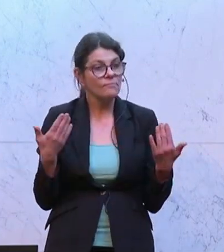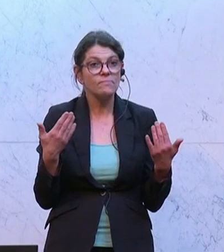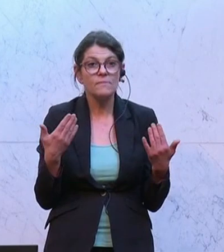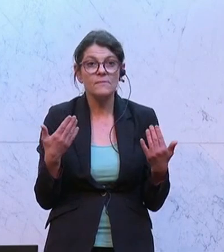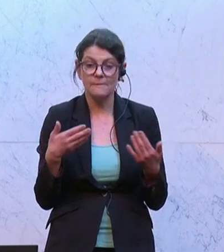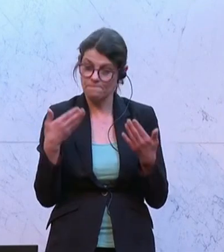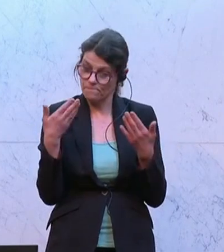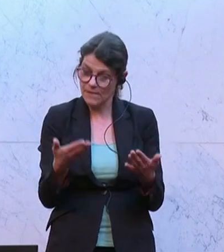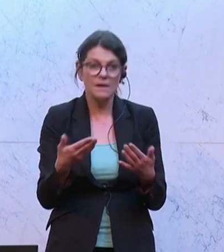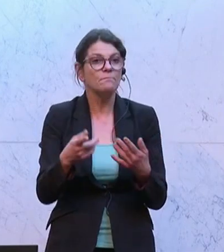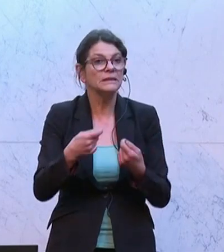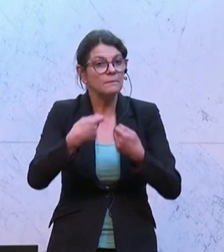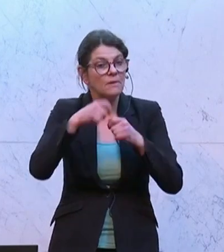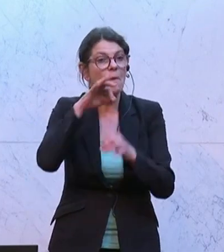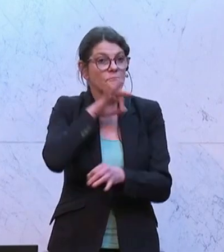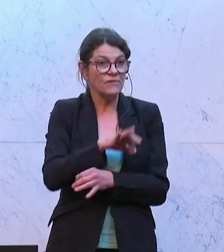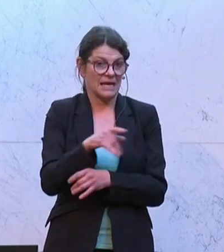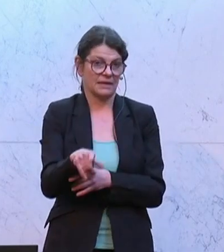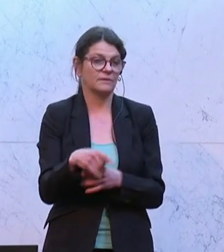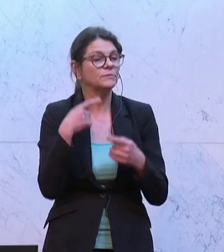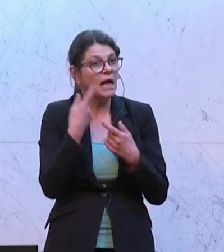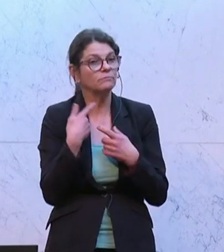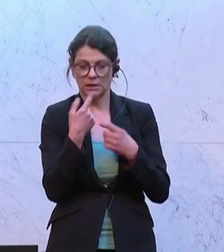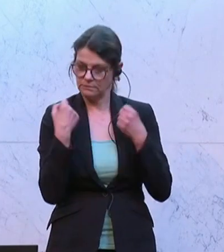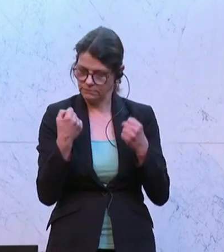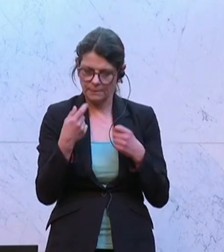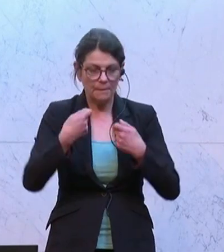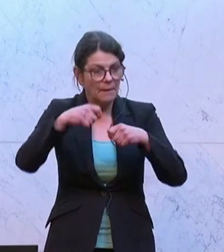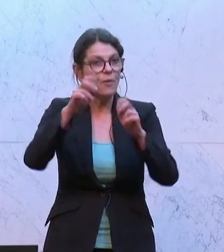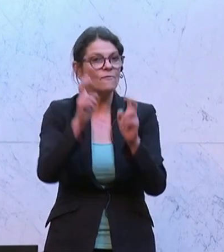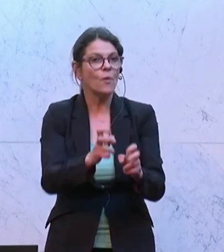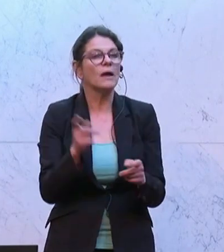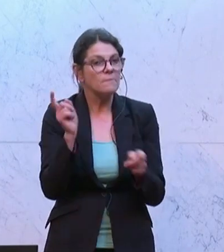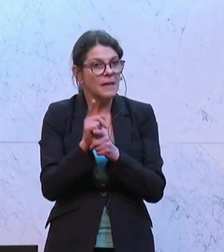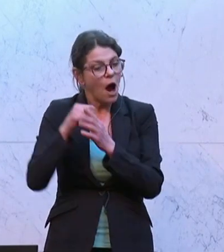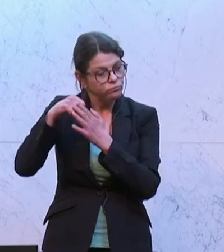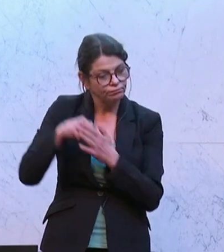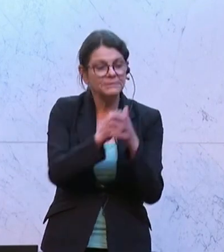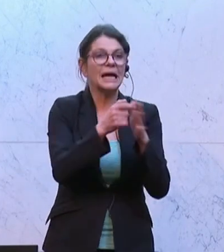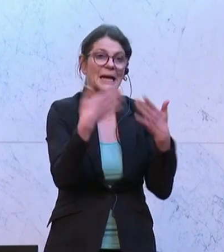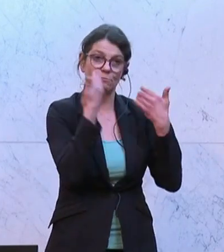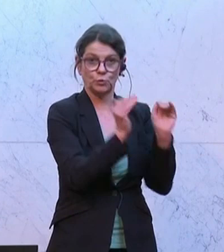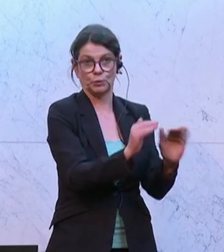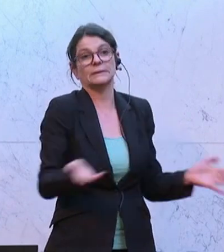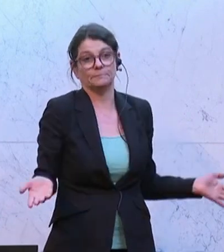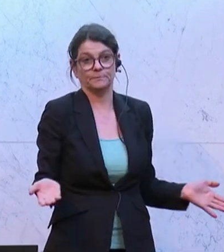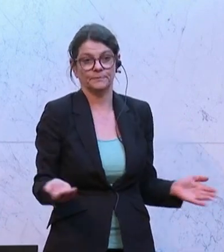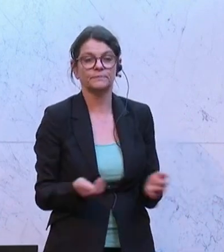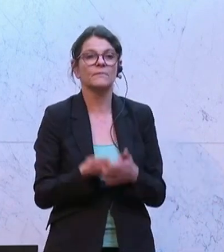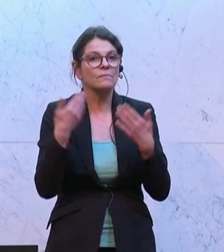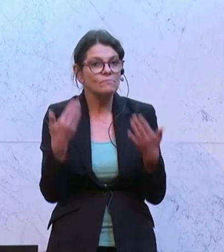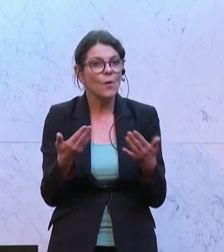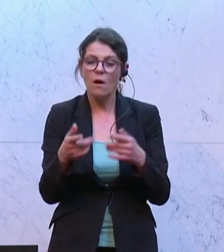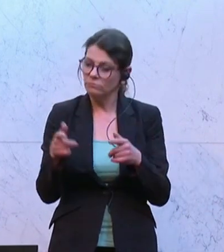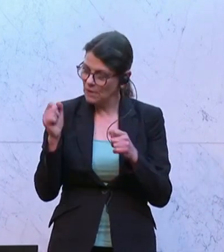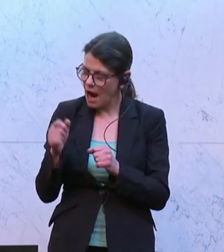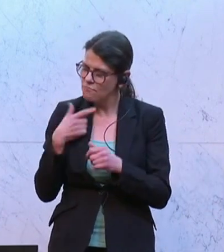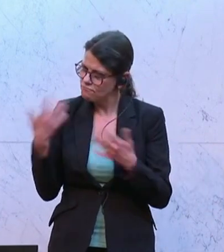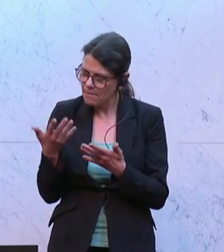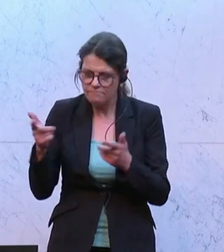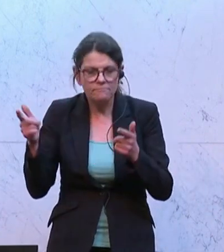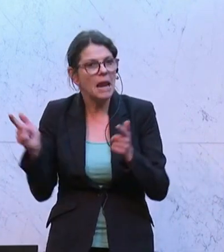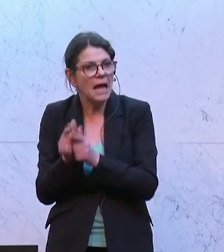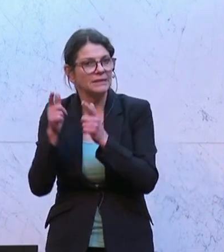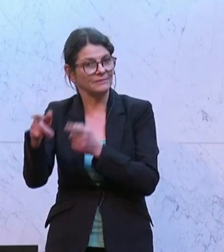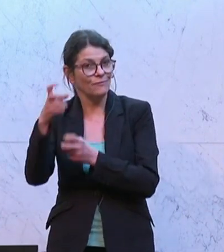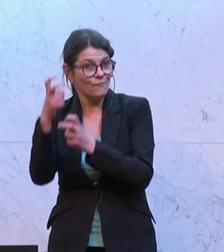Mit dieser BV-Pflicht stellen wir sicher, dass die gebauten Wohnungen gleichzeitig auch einen Beitrag zum Klimaschutz leisten. So geht leistbares